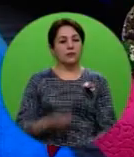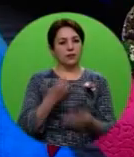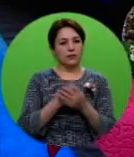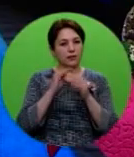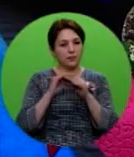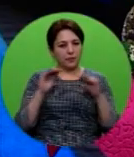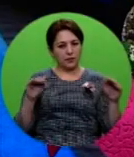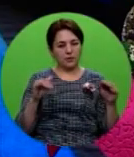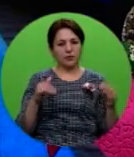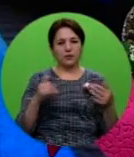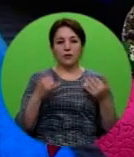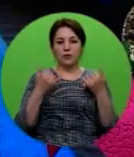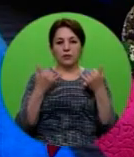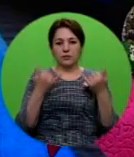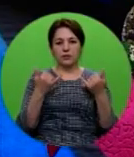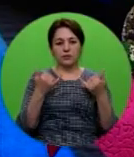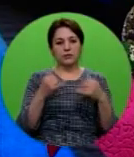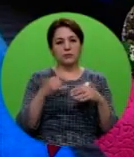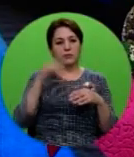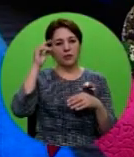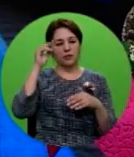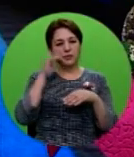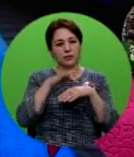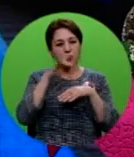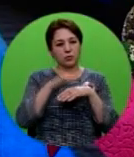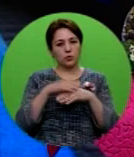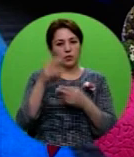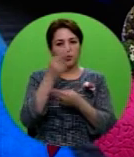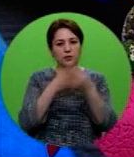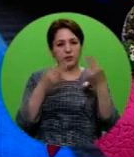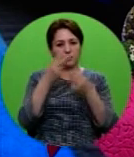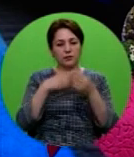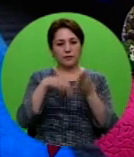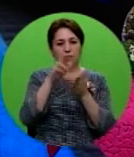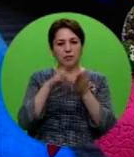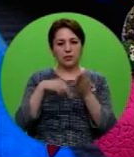Дорогие ребята, таким образом мы закончили рисовать наше